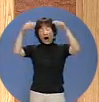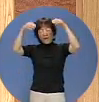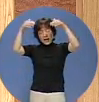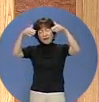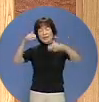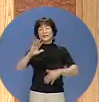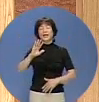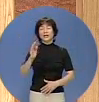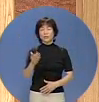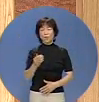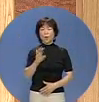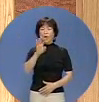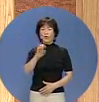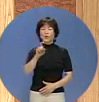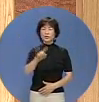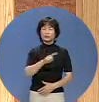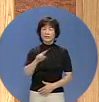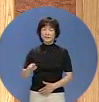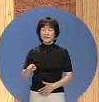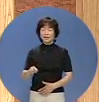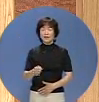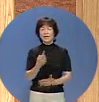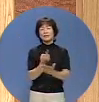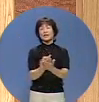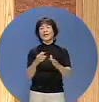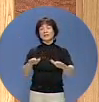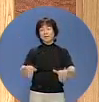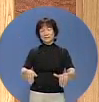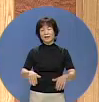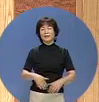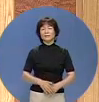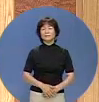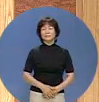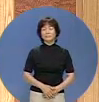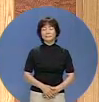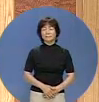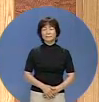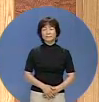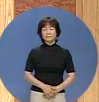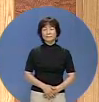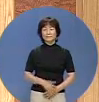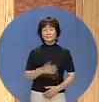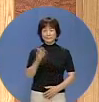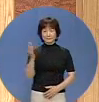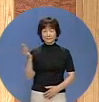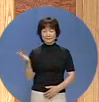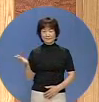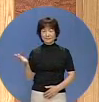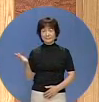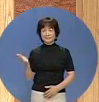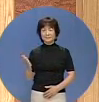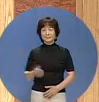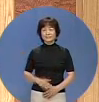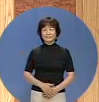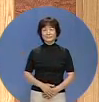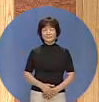かわらず40人を超える人が参加されました。では最後の話題です